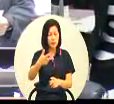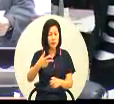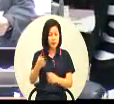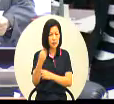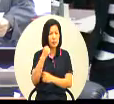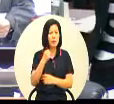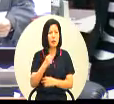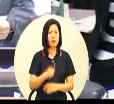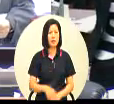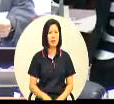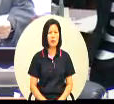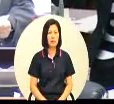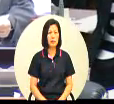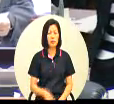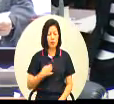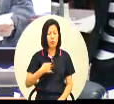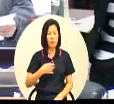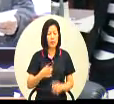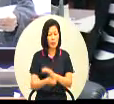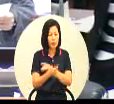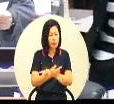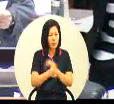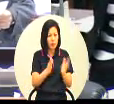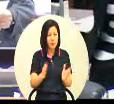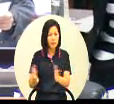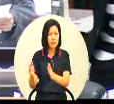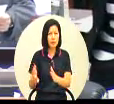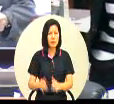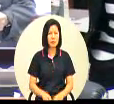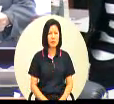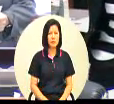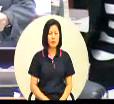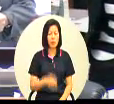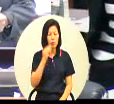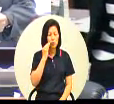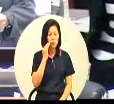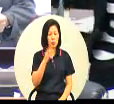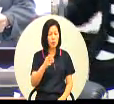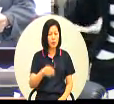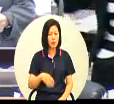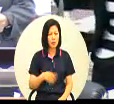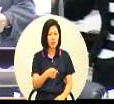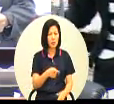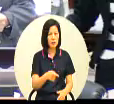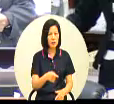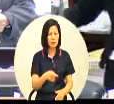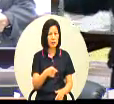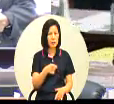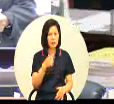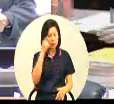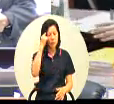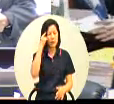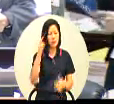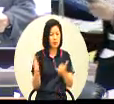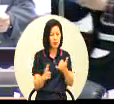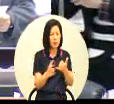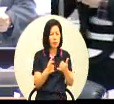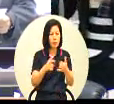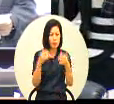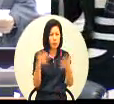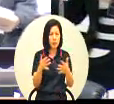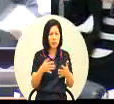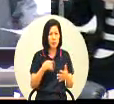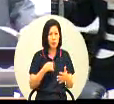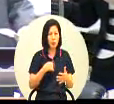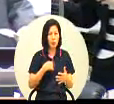多分开， 那 啊，我得来处理。 好，请听， 我感觉这个 如果你把它归咎于是风灾的问题，那我请教你。今天本席